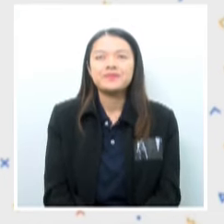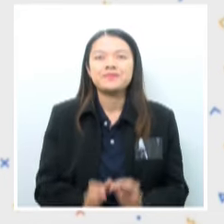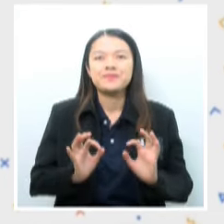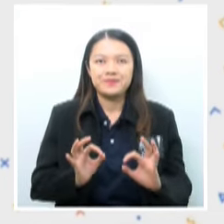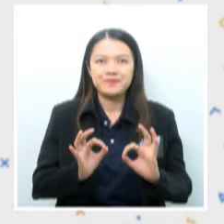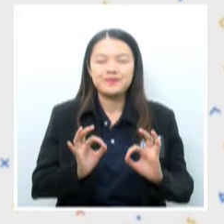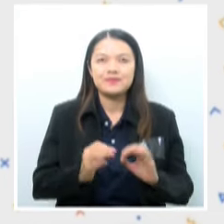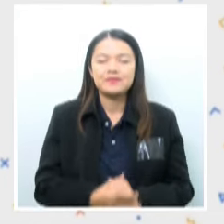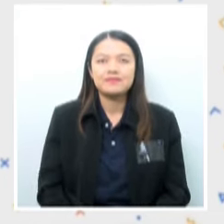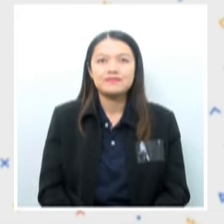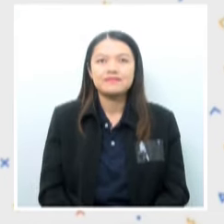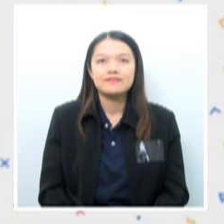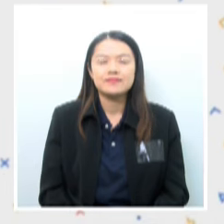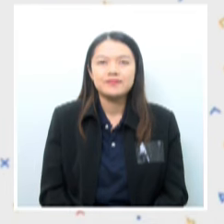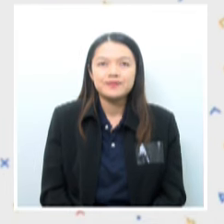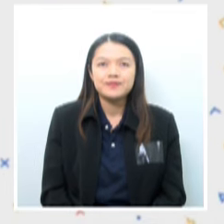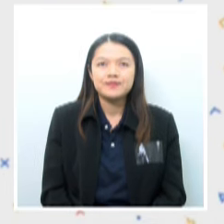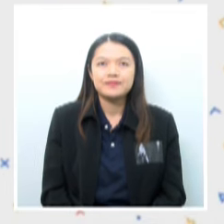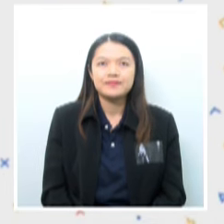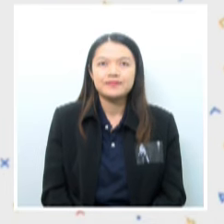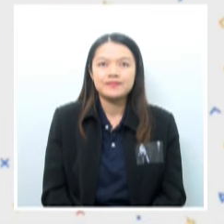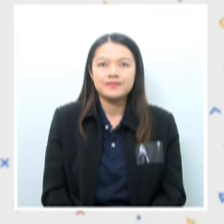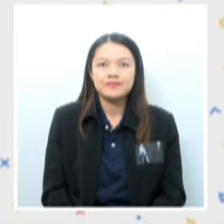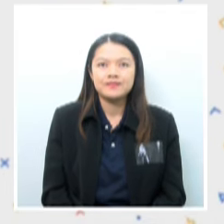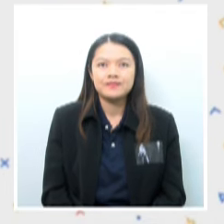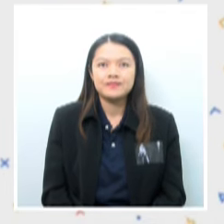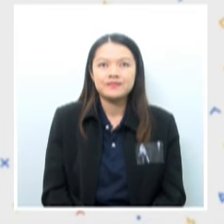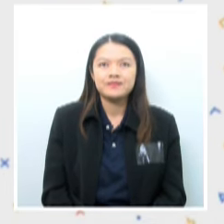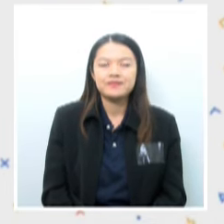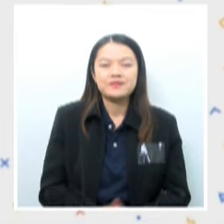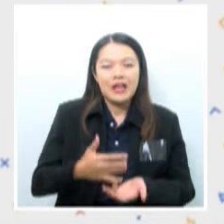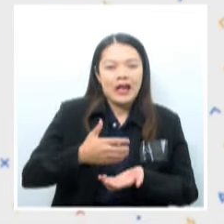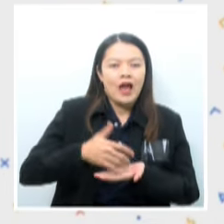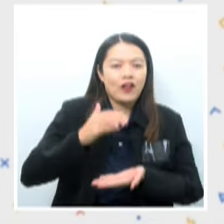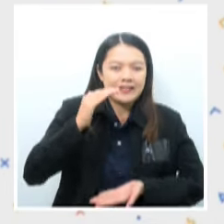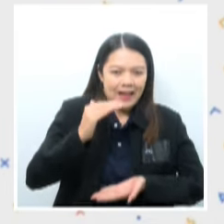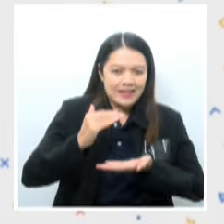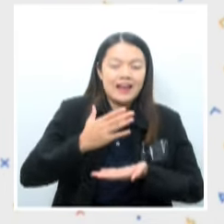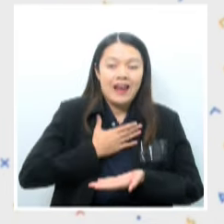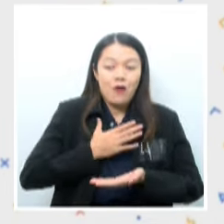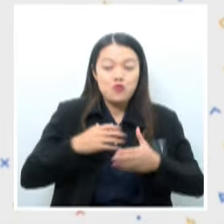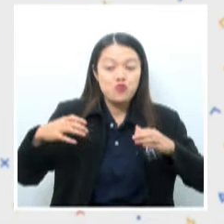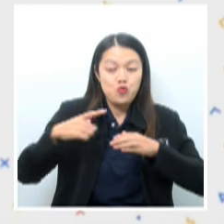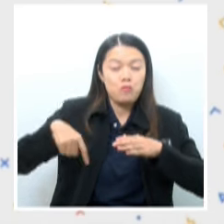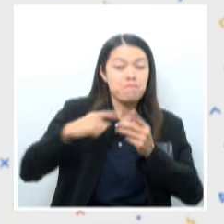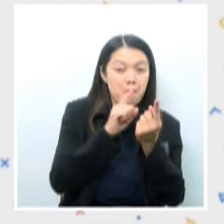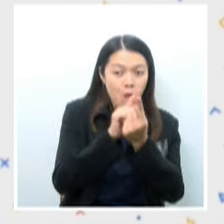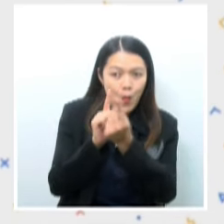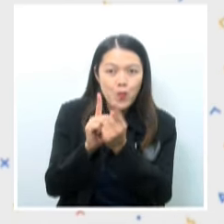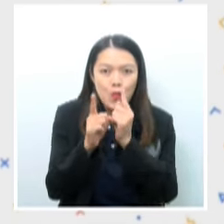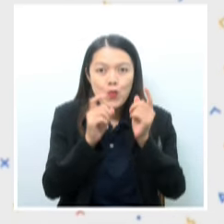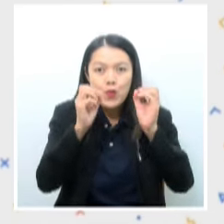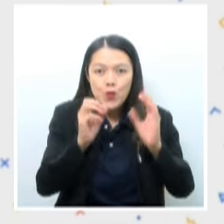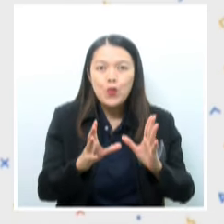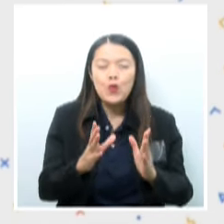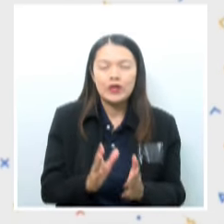สำหรับคลิปแรกของช่วงสั้นๆนะครับที่คณะเราได้มีโอกาสมาพบปะคณะครูในช่